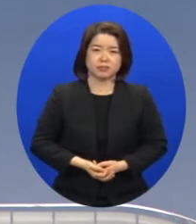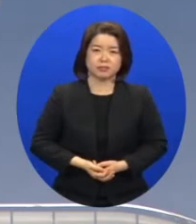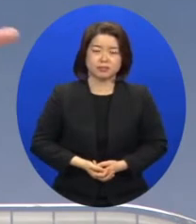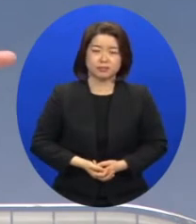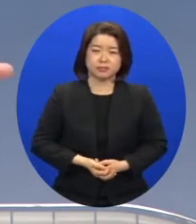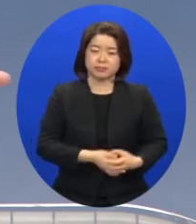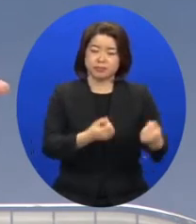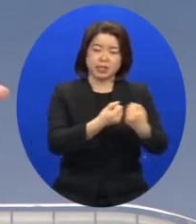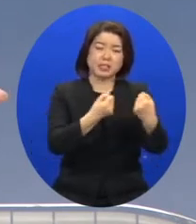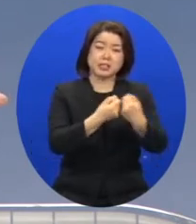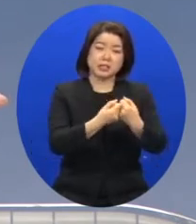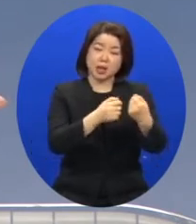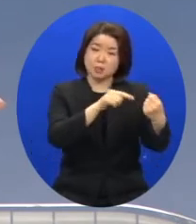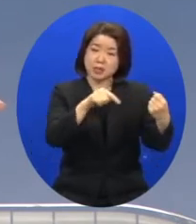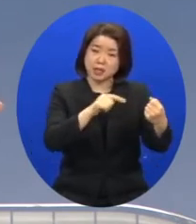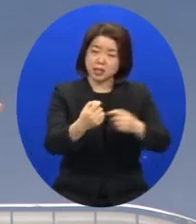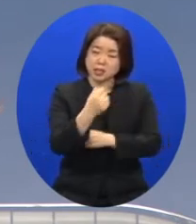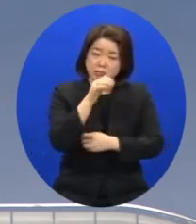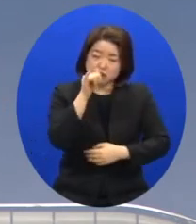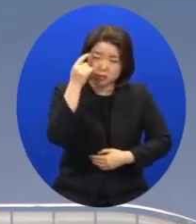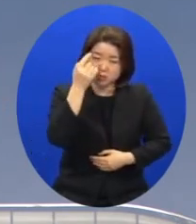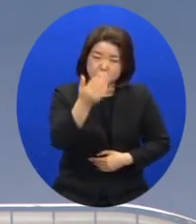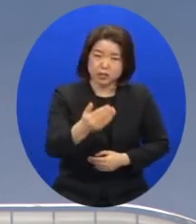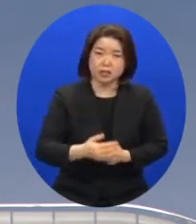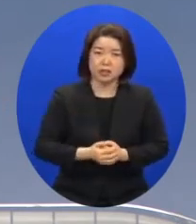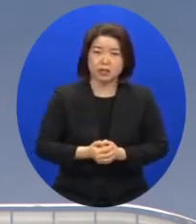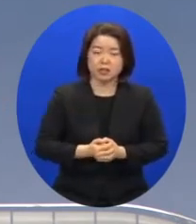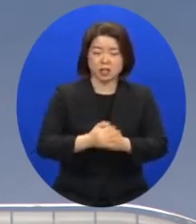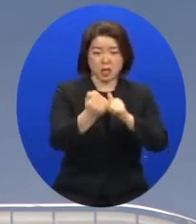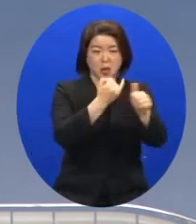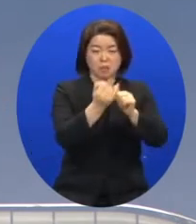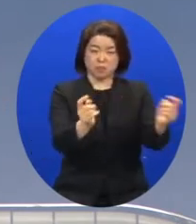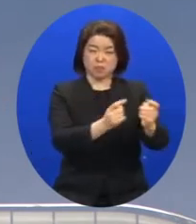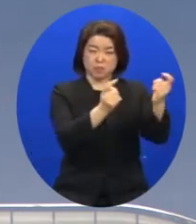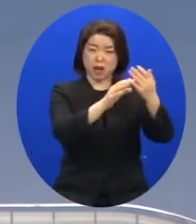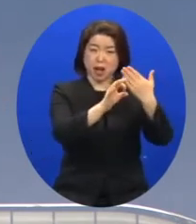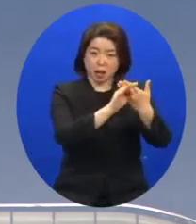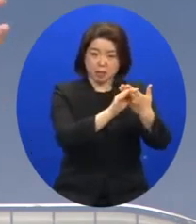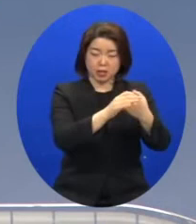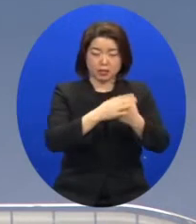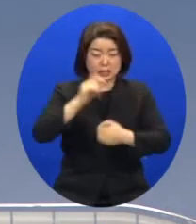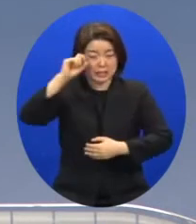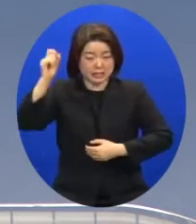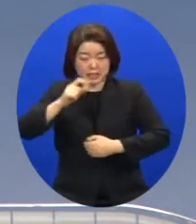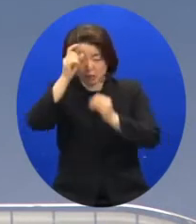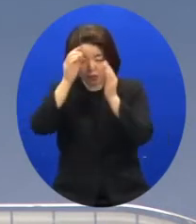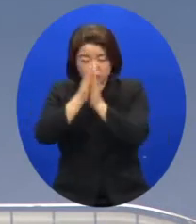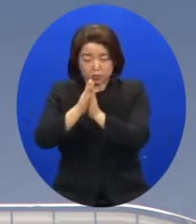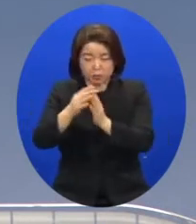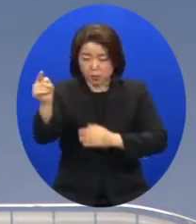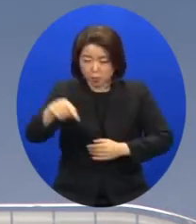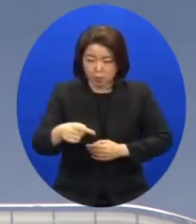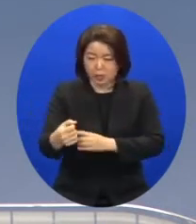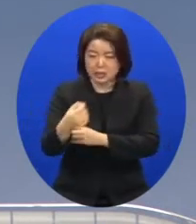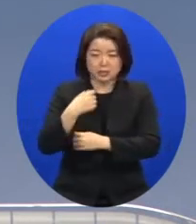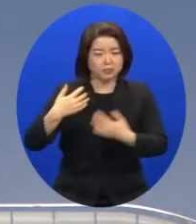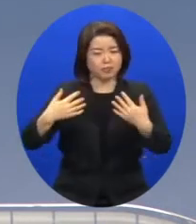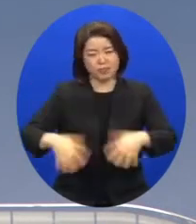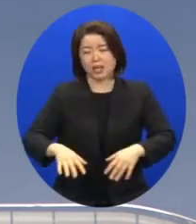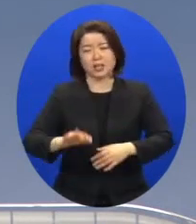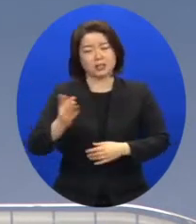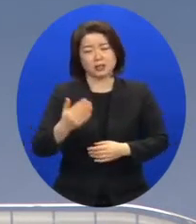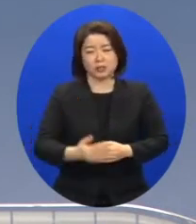싸움에 무슨 이미 있어요 여러분 부부싸움 하면 새벽기도 나올 힘도 다 잃어 버리지 않아요